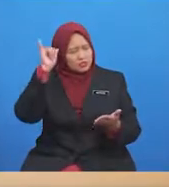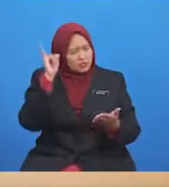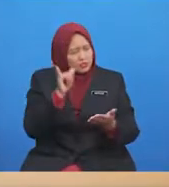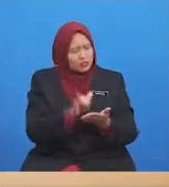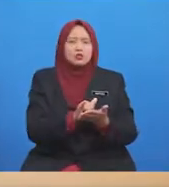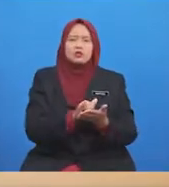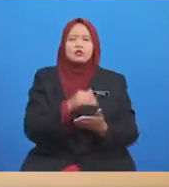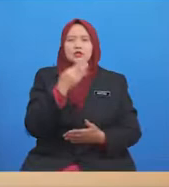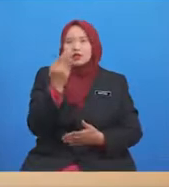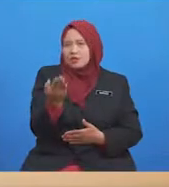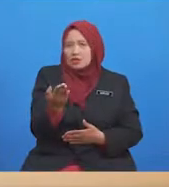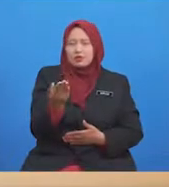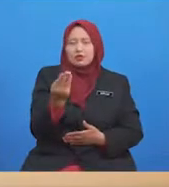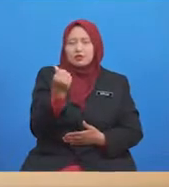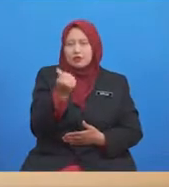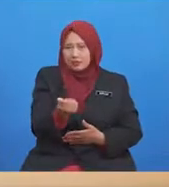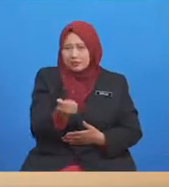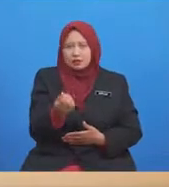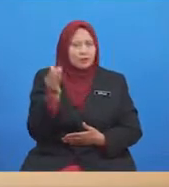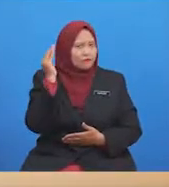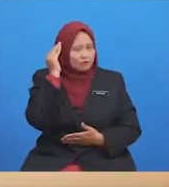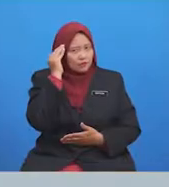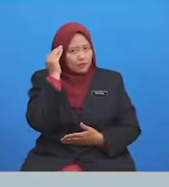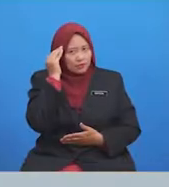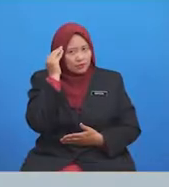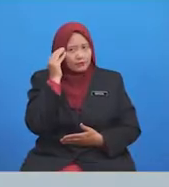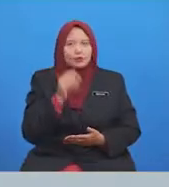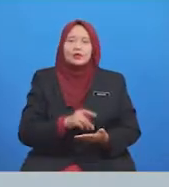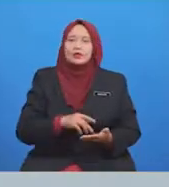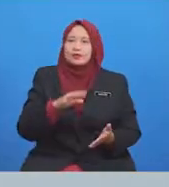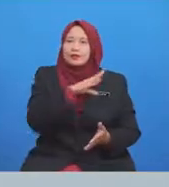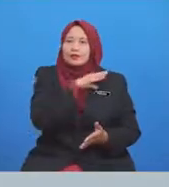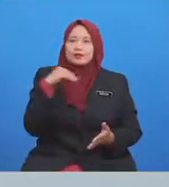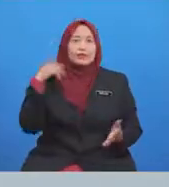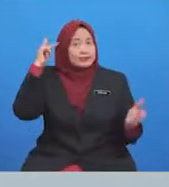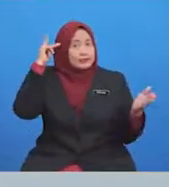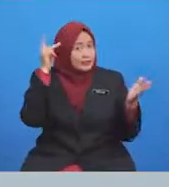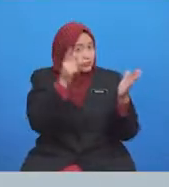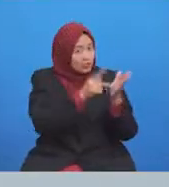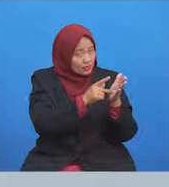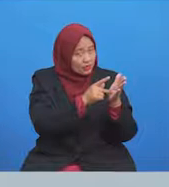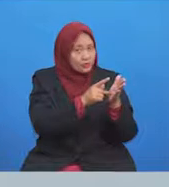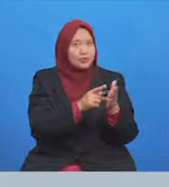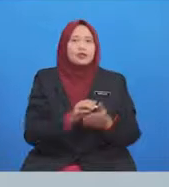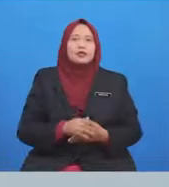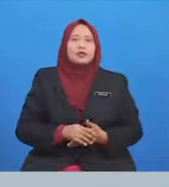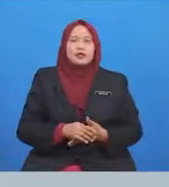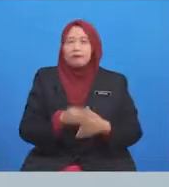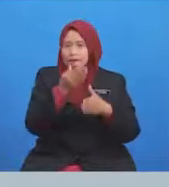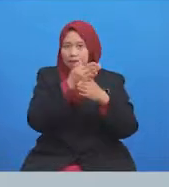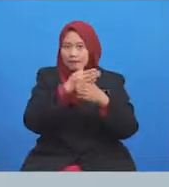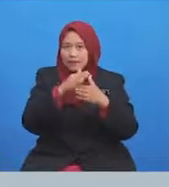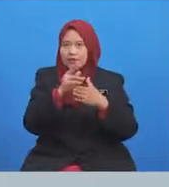telah memahami dan dapat mengenal pasti bahagian-bahagian bulatan seperti